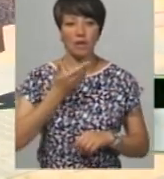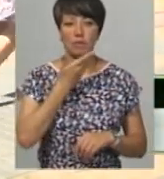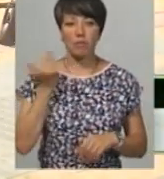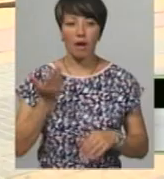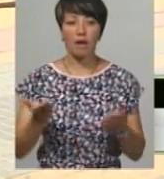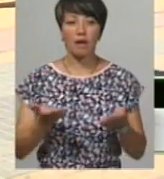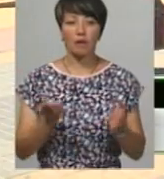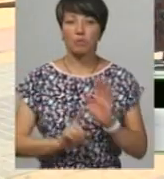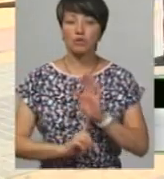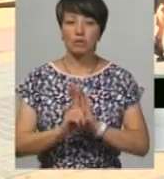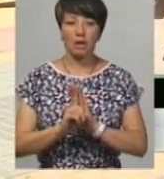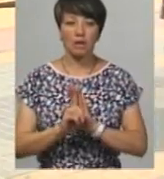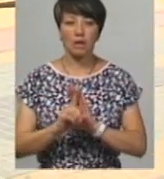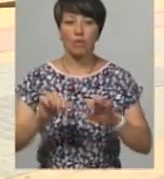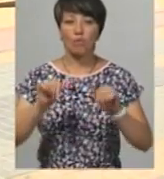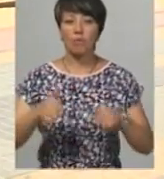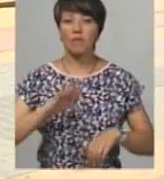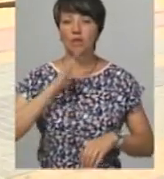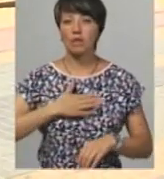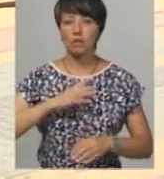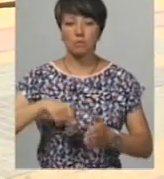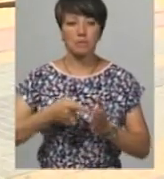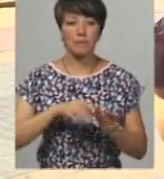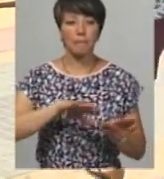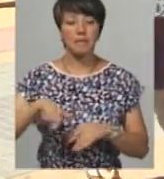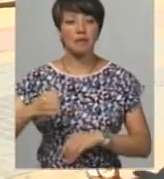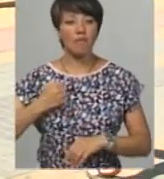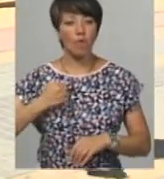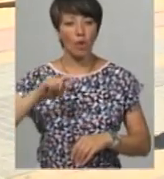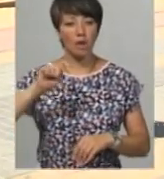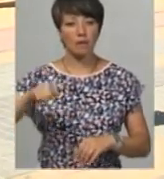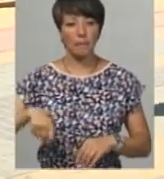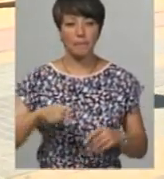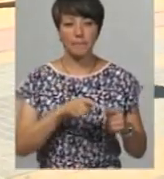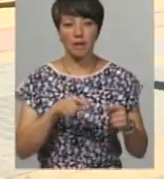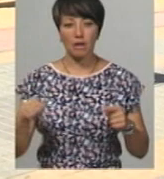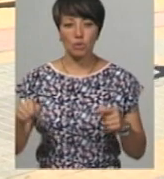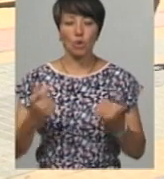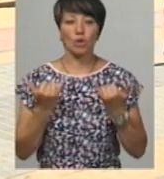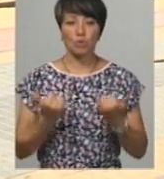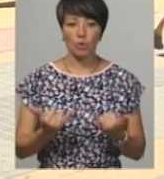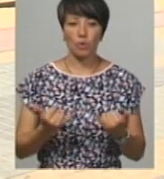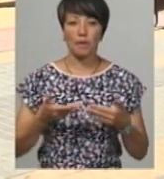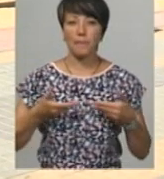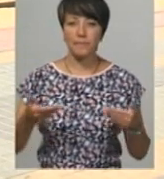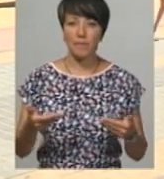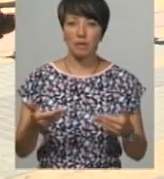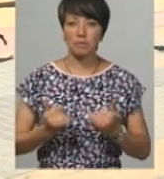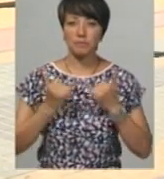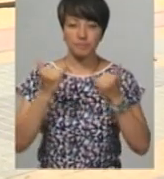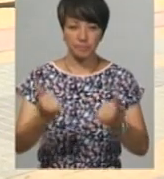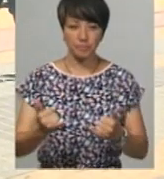які починали формувати наше місто в післявоєнний період. Безпосередньо сьогодні ми підійшли